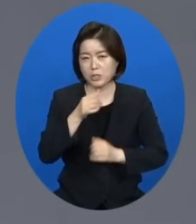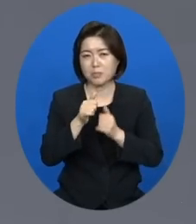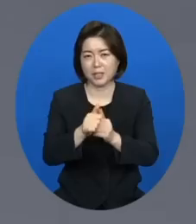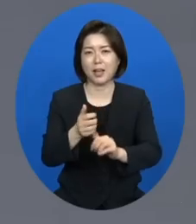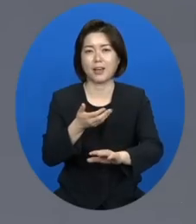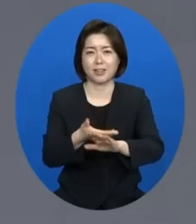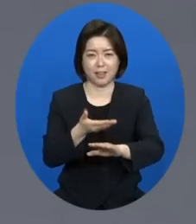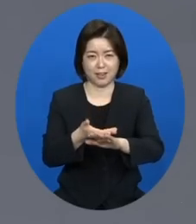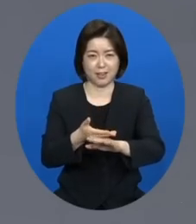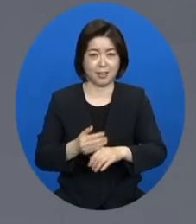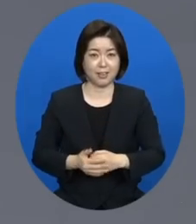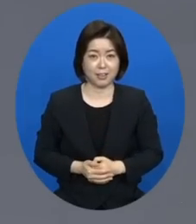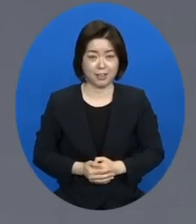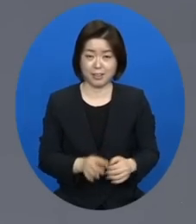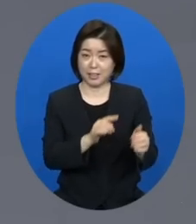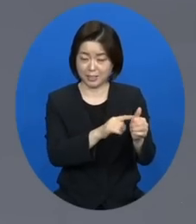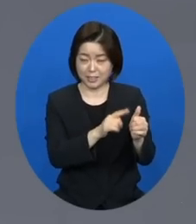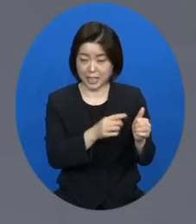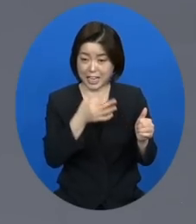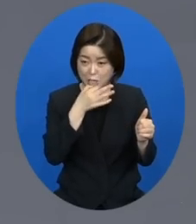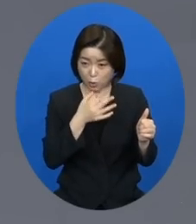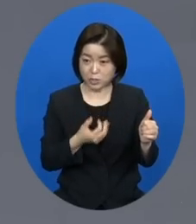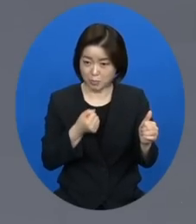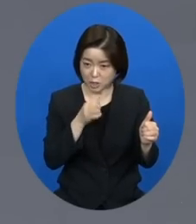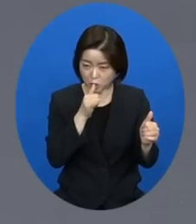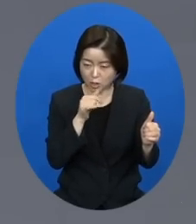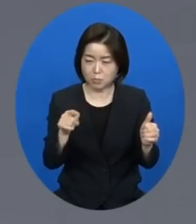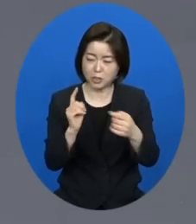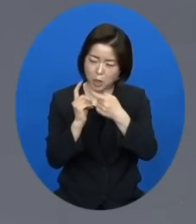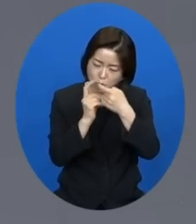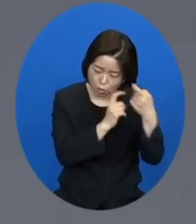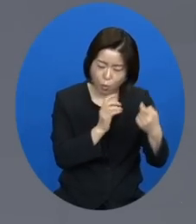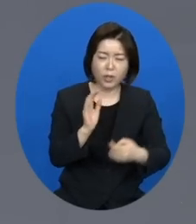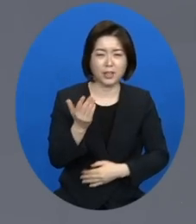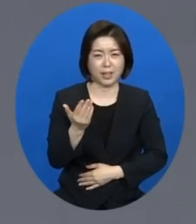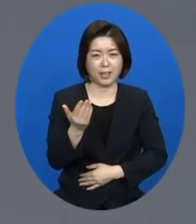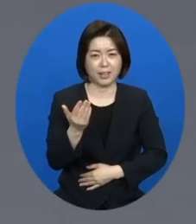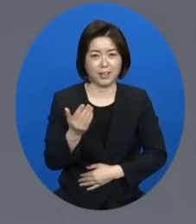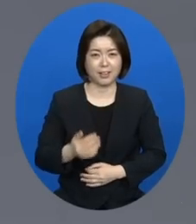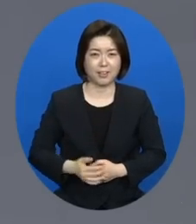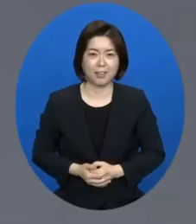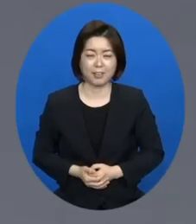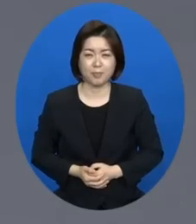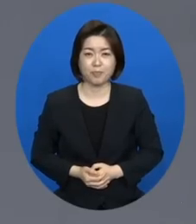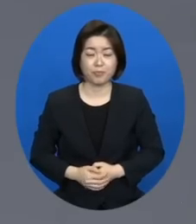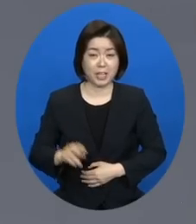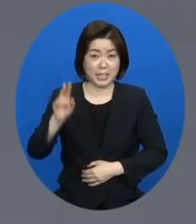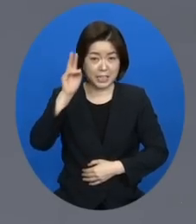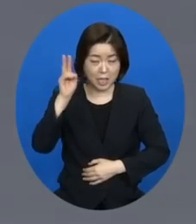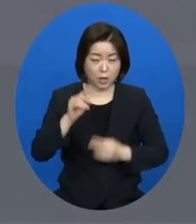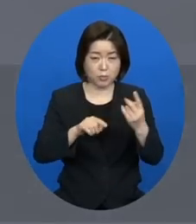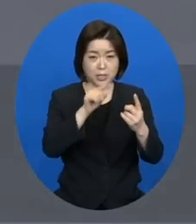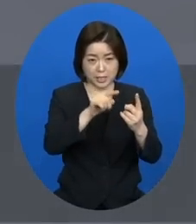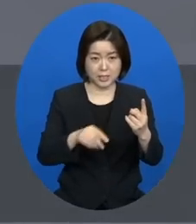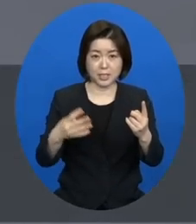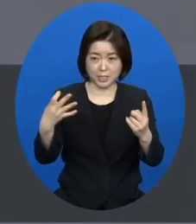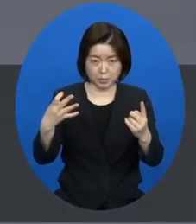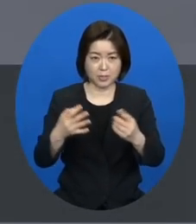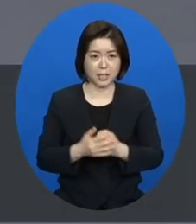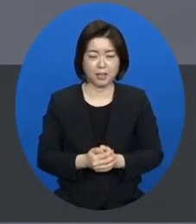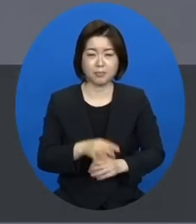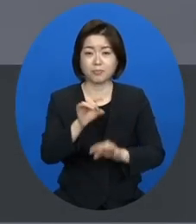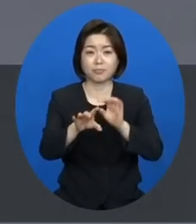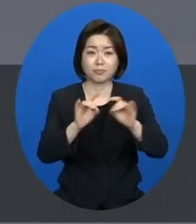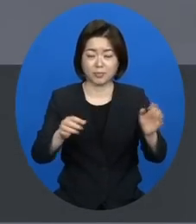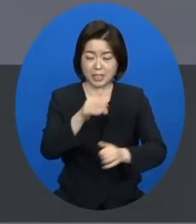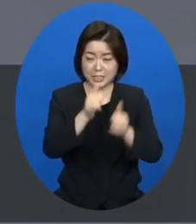달려있습니다. 그 사람에게 욕심이 있으면 이것은 유혹이 됩니다. 그래서 야고보서 1장 14절에 각 사람의